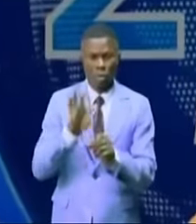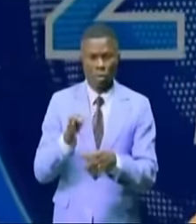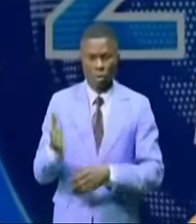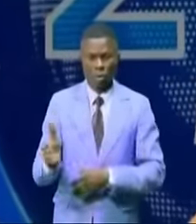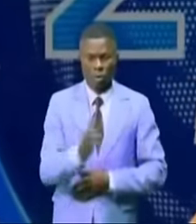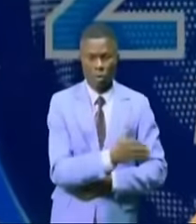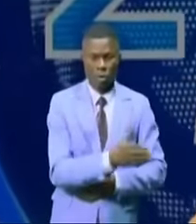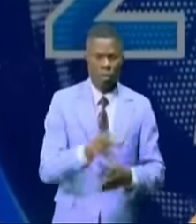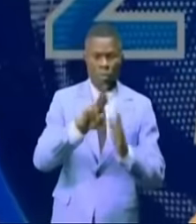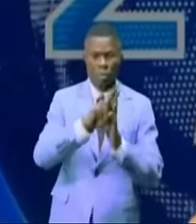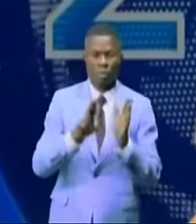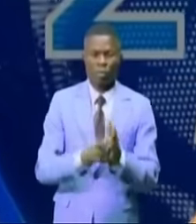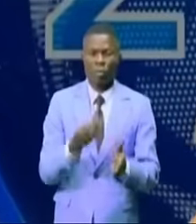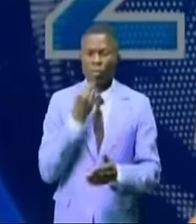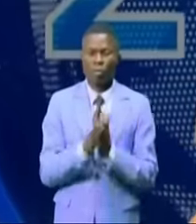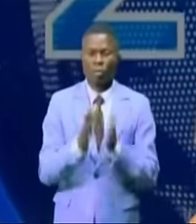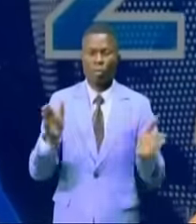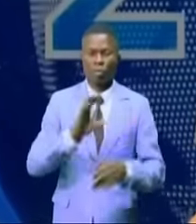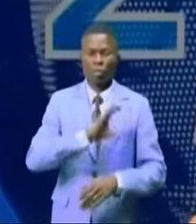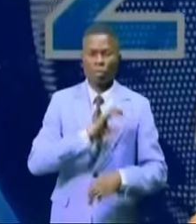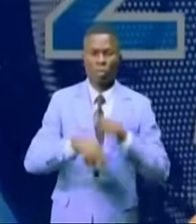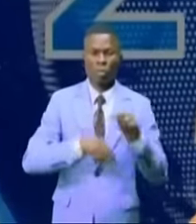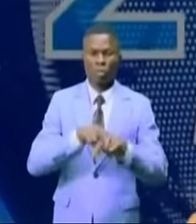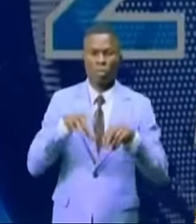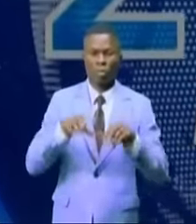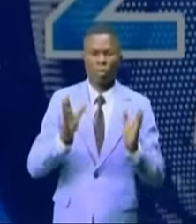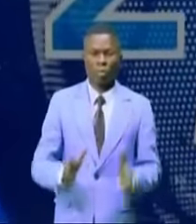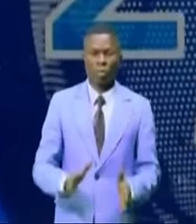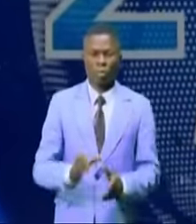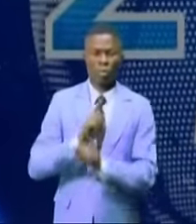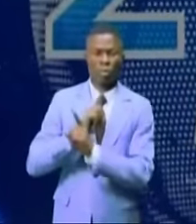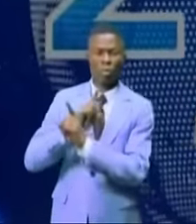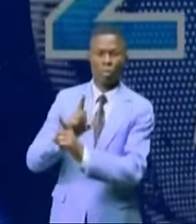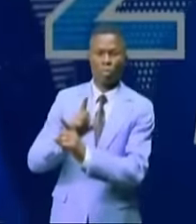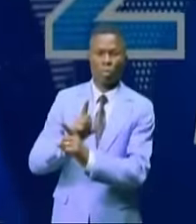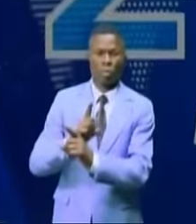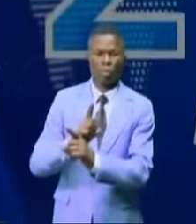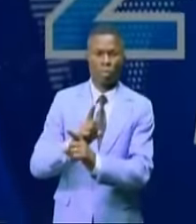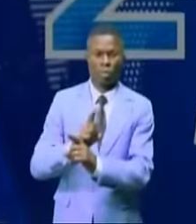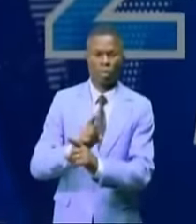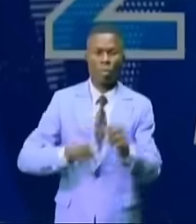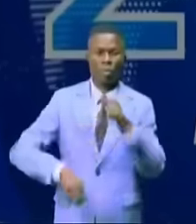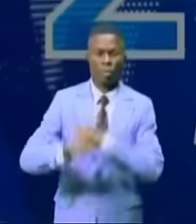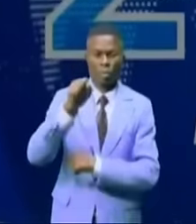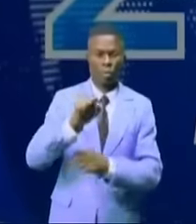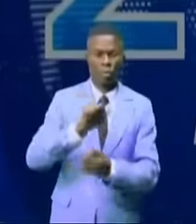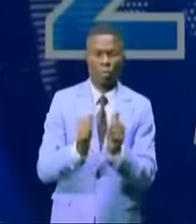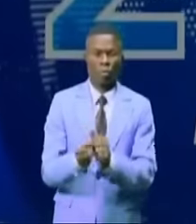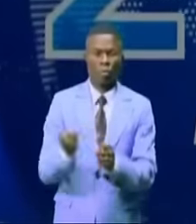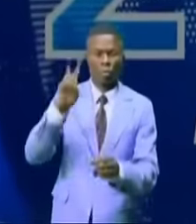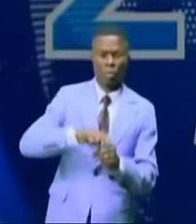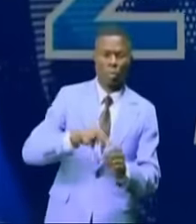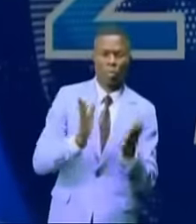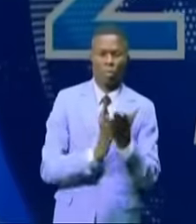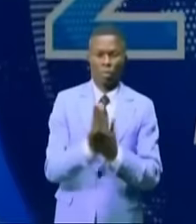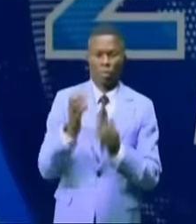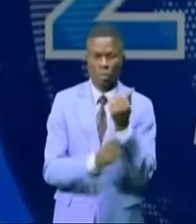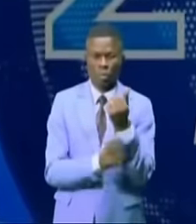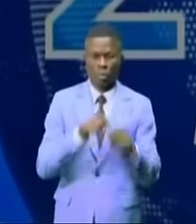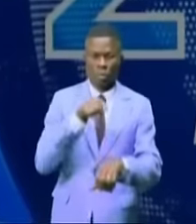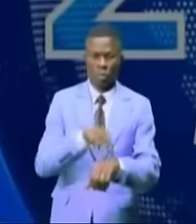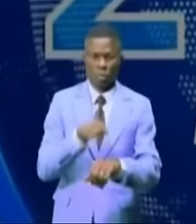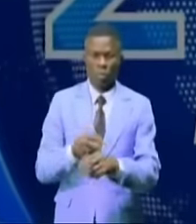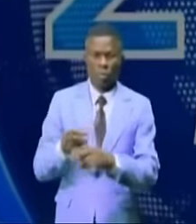Parlons du rôle de l'inspection générale de la police nationale congolaise dans la prévention et répression des actes de la violation de droits de l'homme pendant